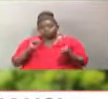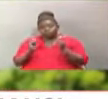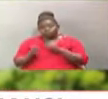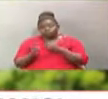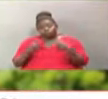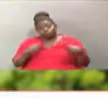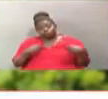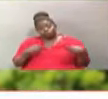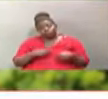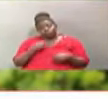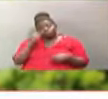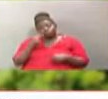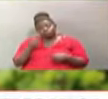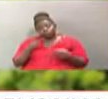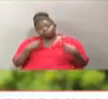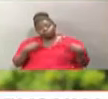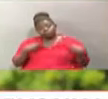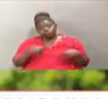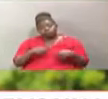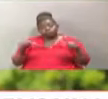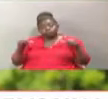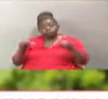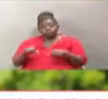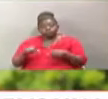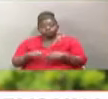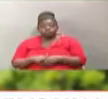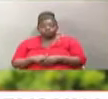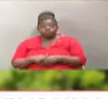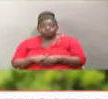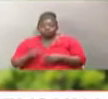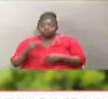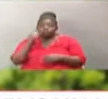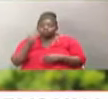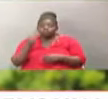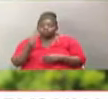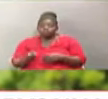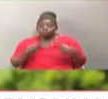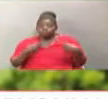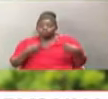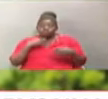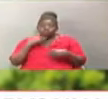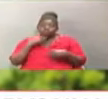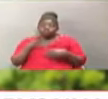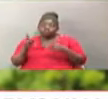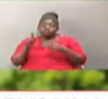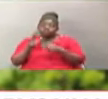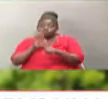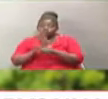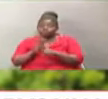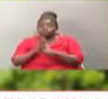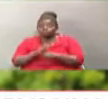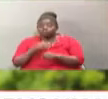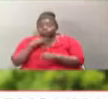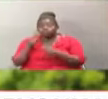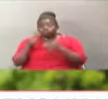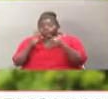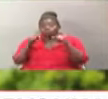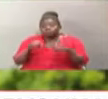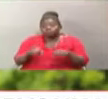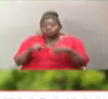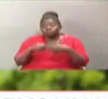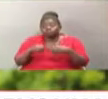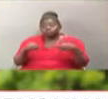gyabo abalina emitima egy'obutemu, abalina emitima egy'obukyayi, abantu bajjudde obukyayi. Niyo olwaleero mu